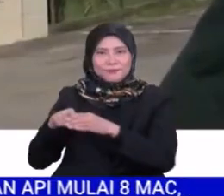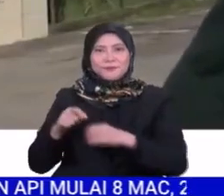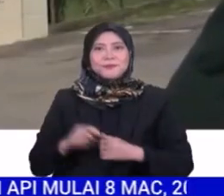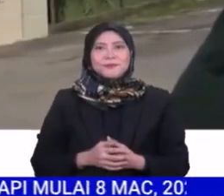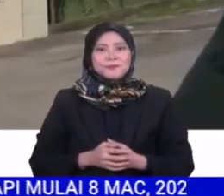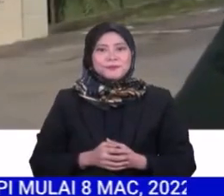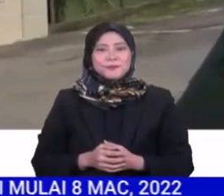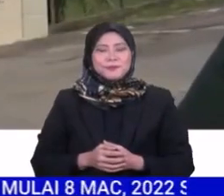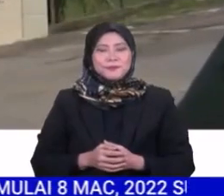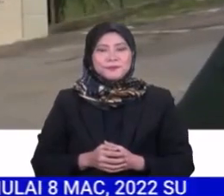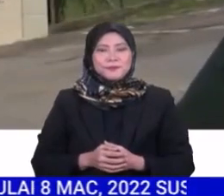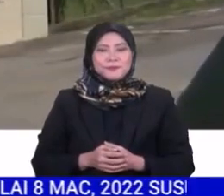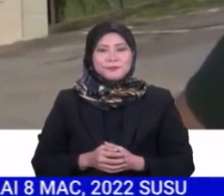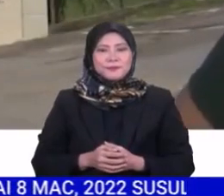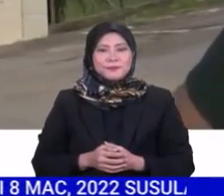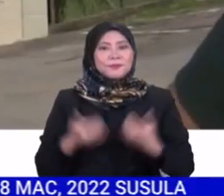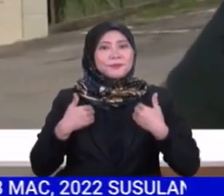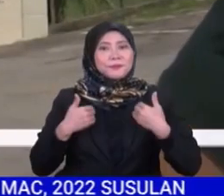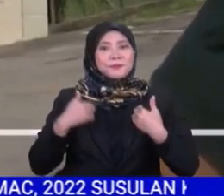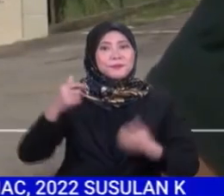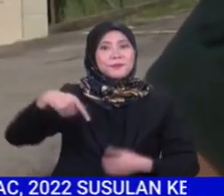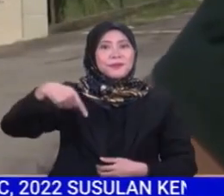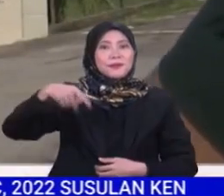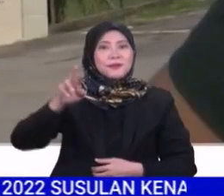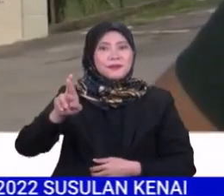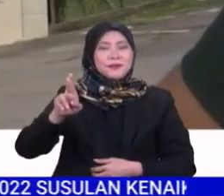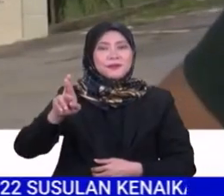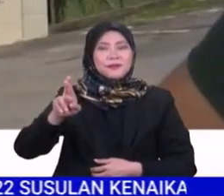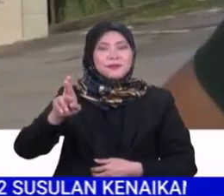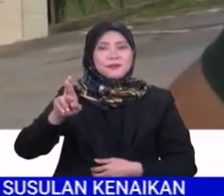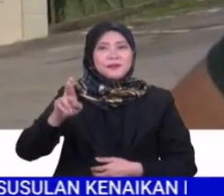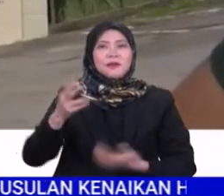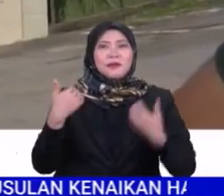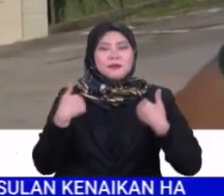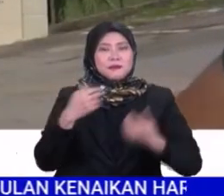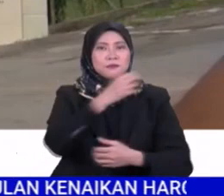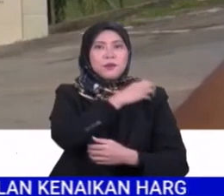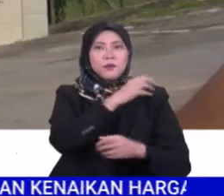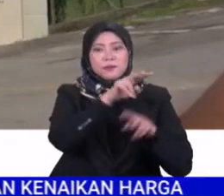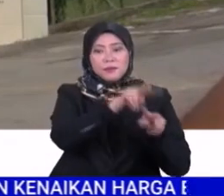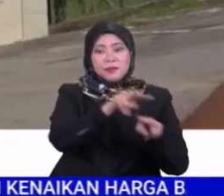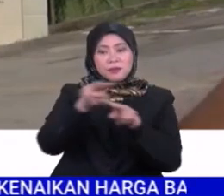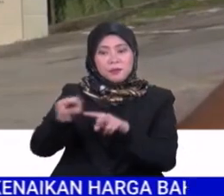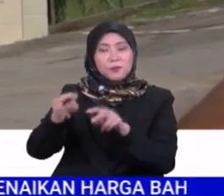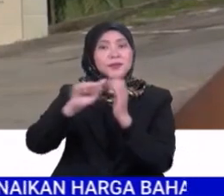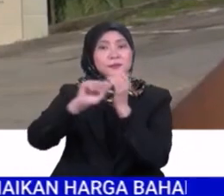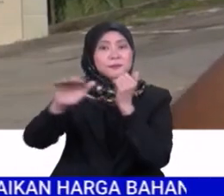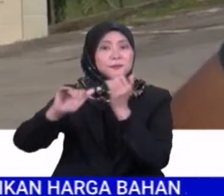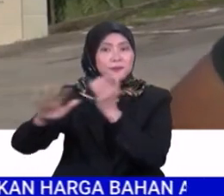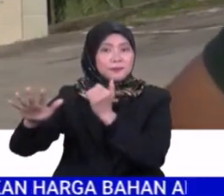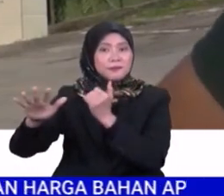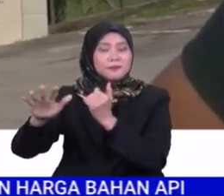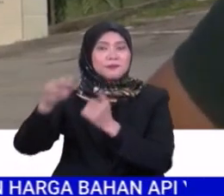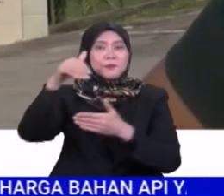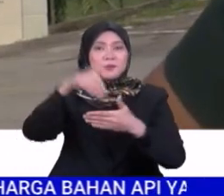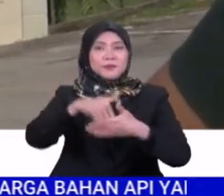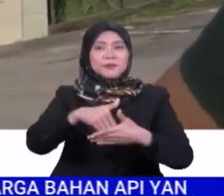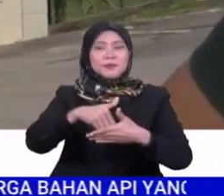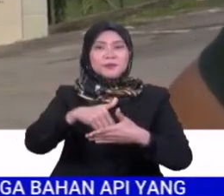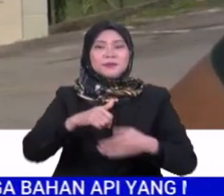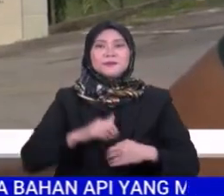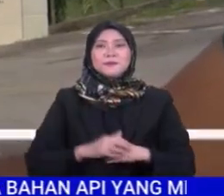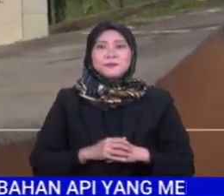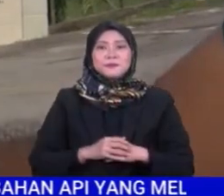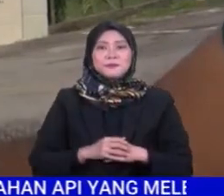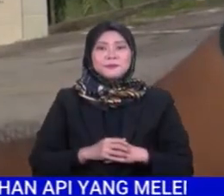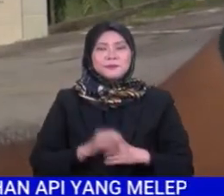ada KPR untuk pegawai pemantau bagi kempen pilihan raya. Setakat ini saya